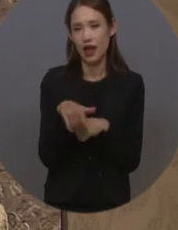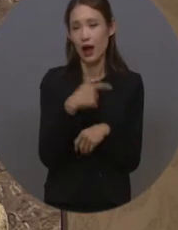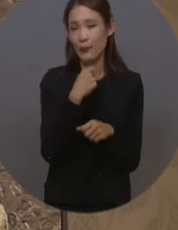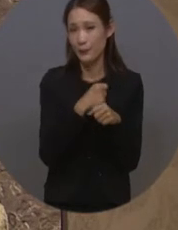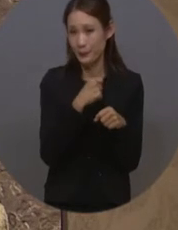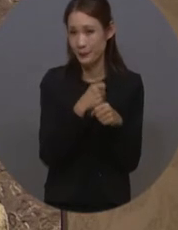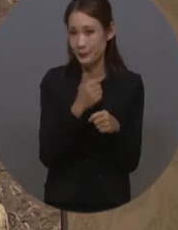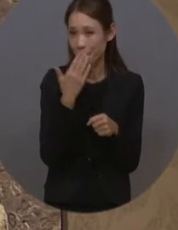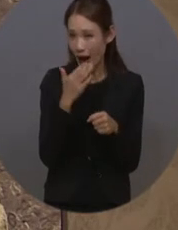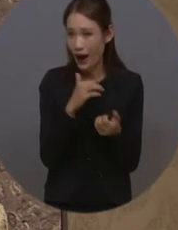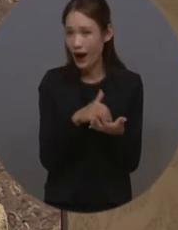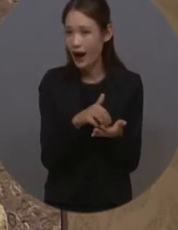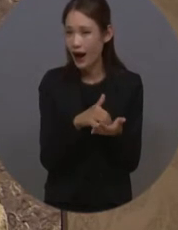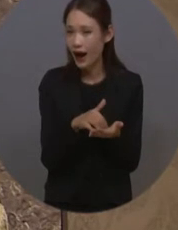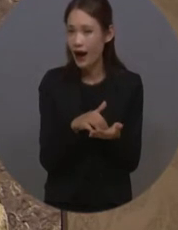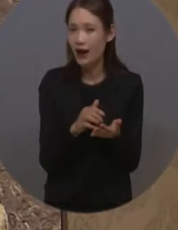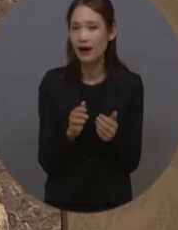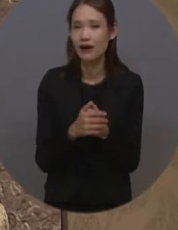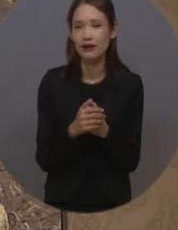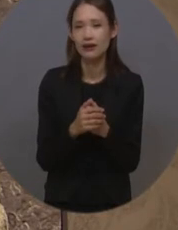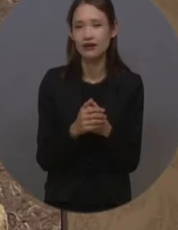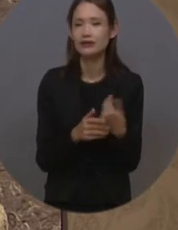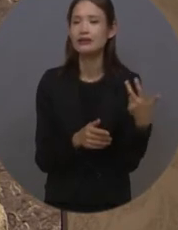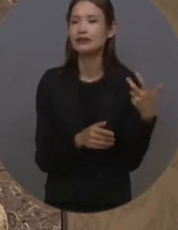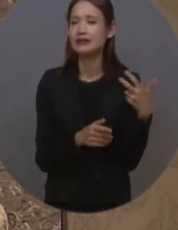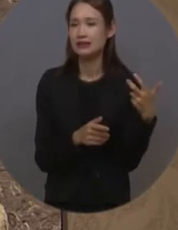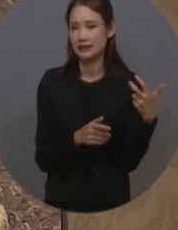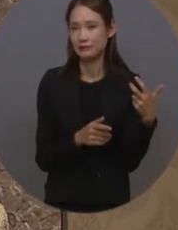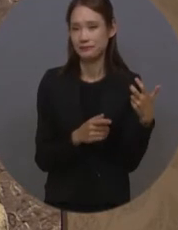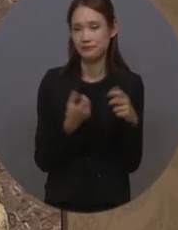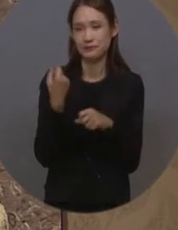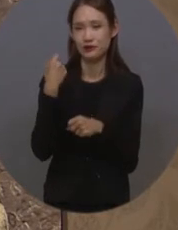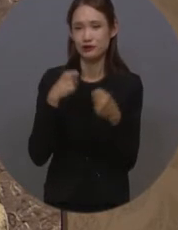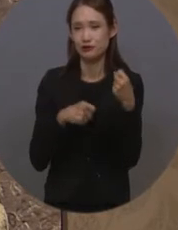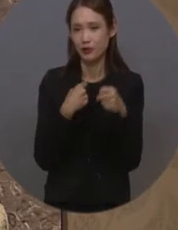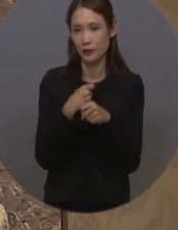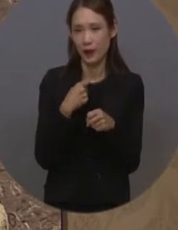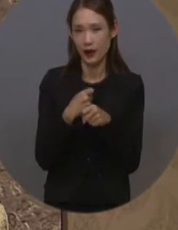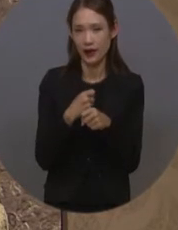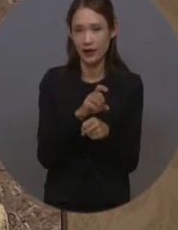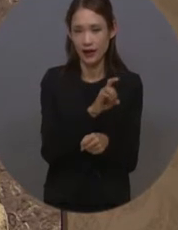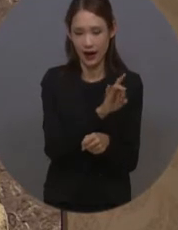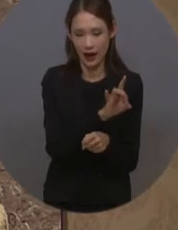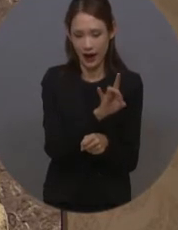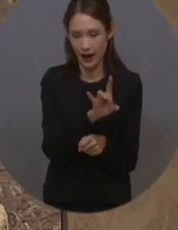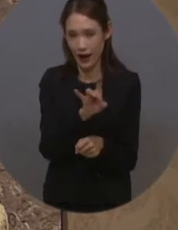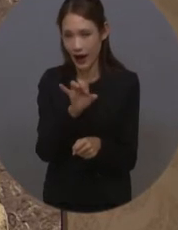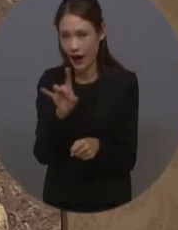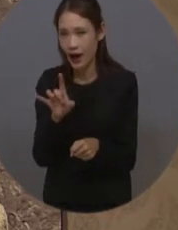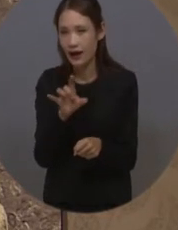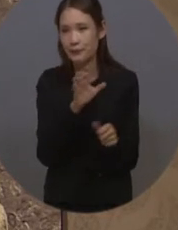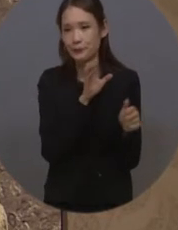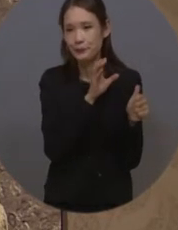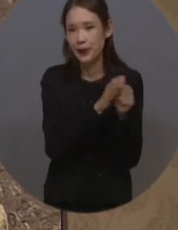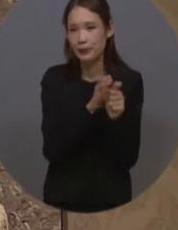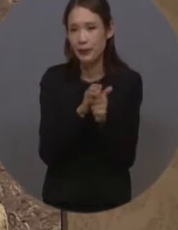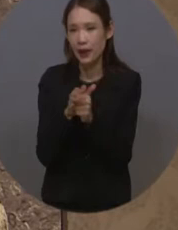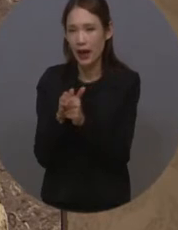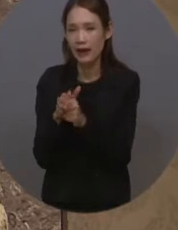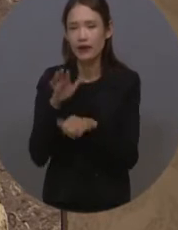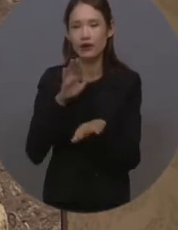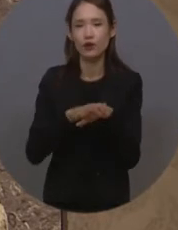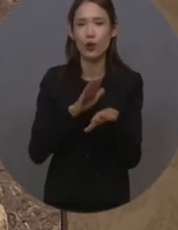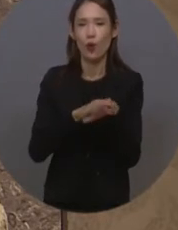하루에 만들 수 있는 양이 한 70켤레 정도까지는 각각의 공정에서 손으로